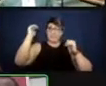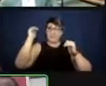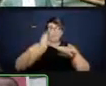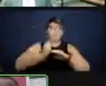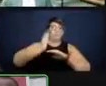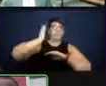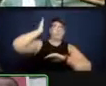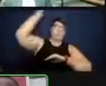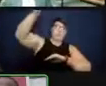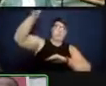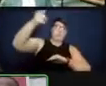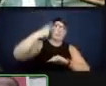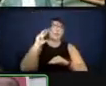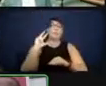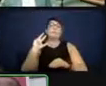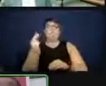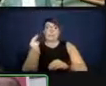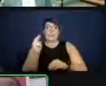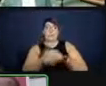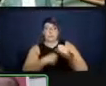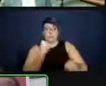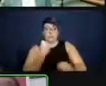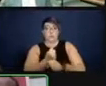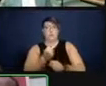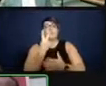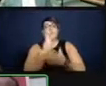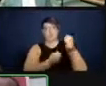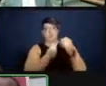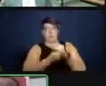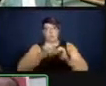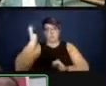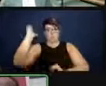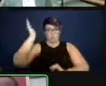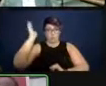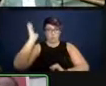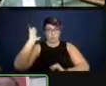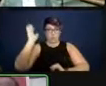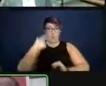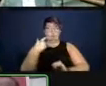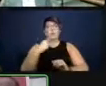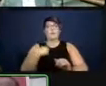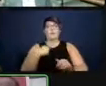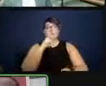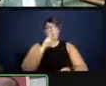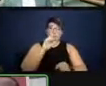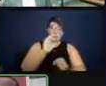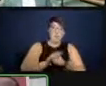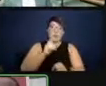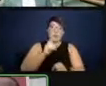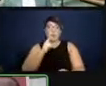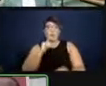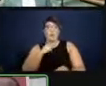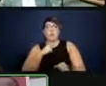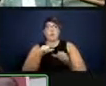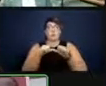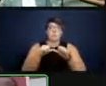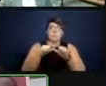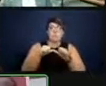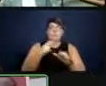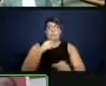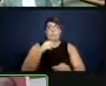kazi vizuri sana, wamefanya kazi kwa bidii, wamefanya kazi vilivyo, na tumefurahia kwa kuwa